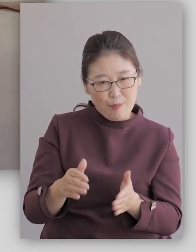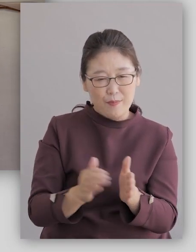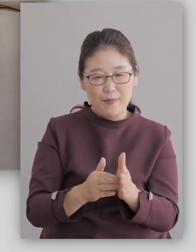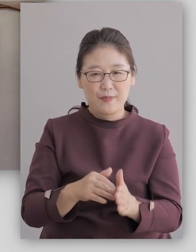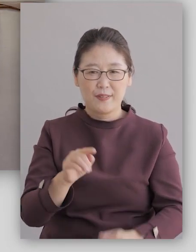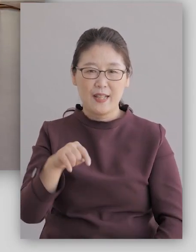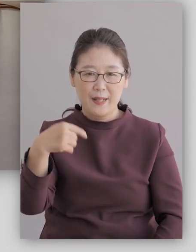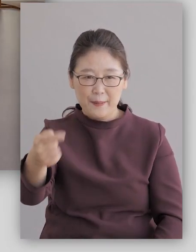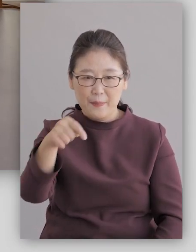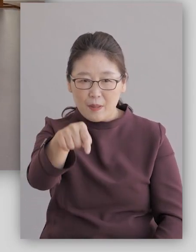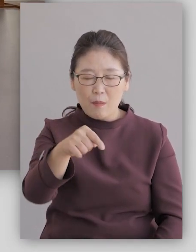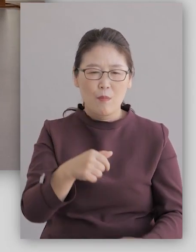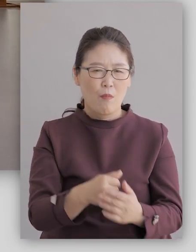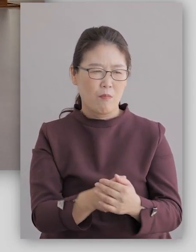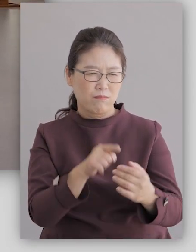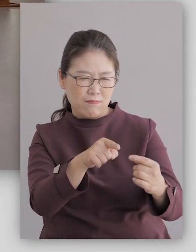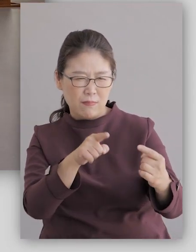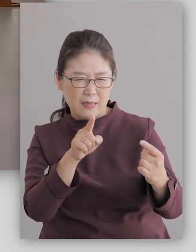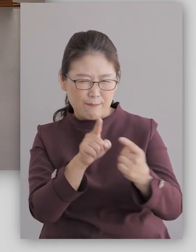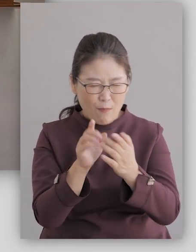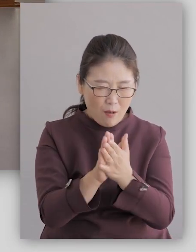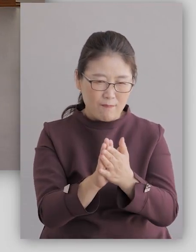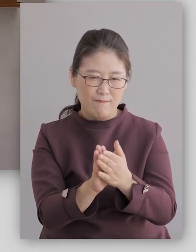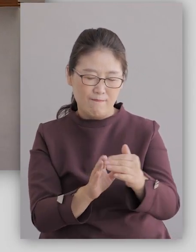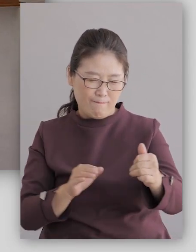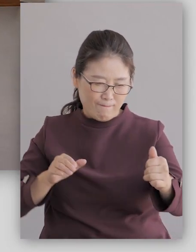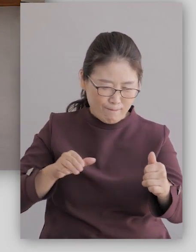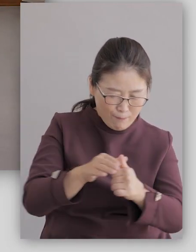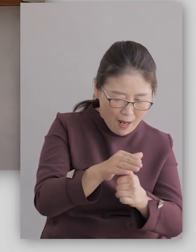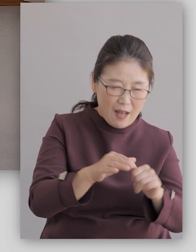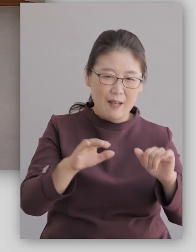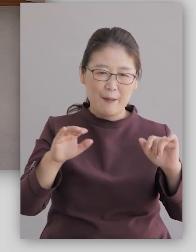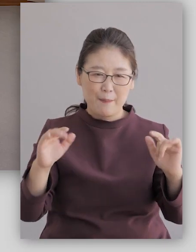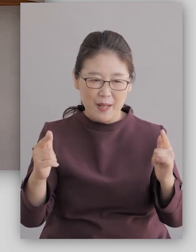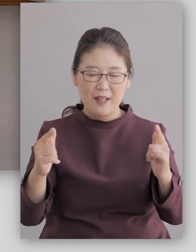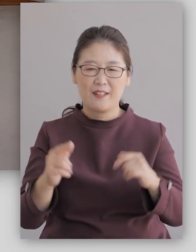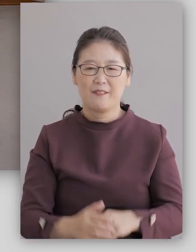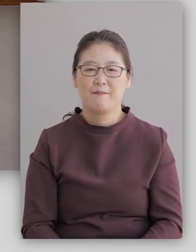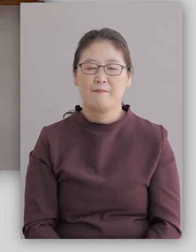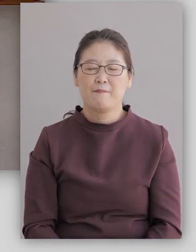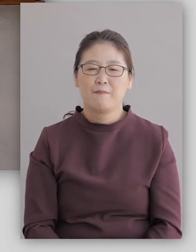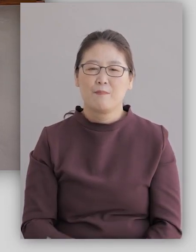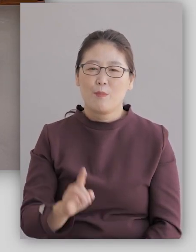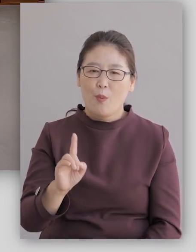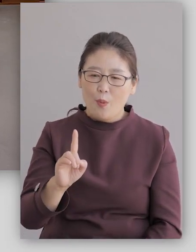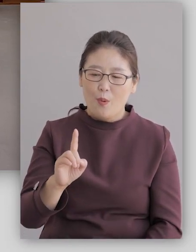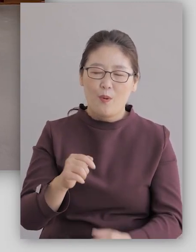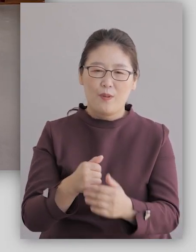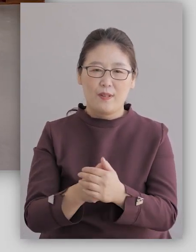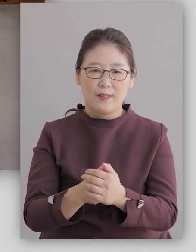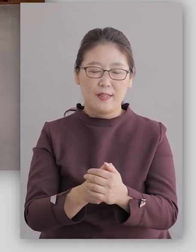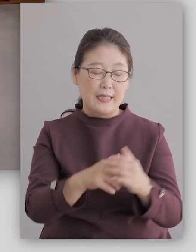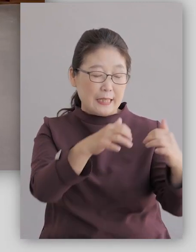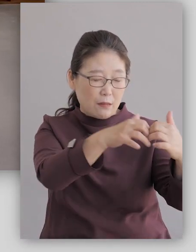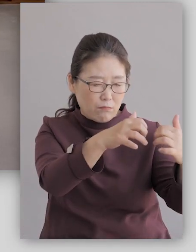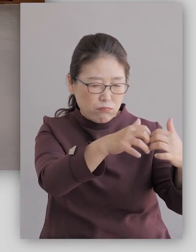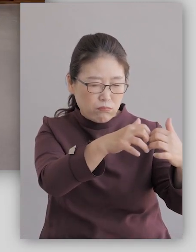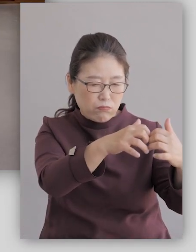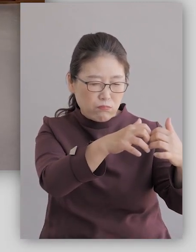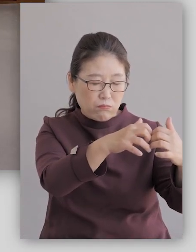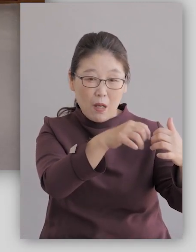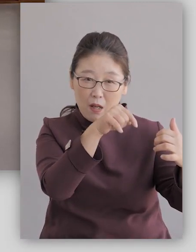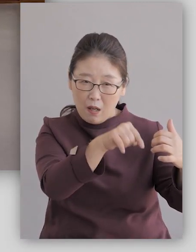직접적인 전쟁이나 학살 이런 부분은 표현하지 않았습니다. 다만 이 전쟁이 삶에 어떤 식으로 영향을